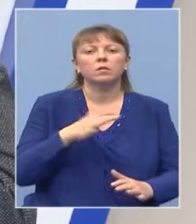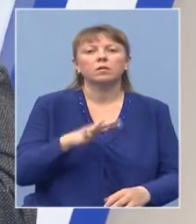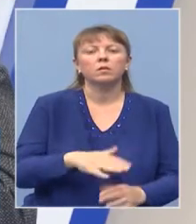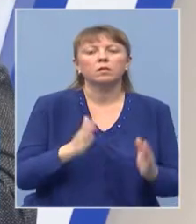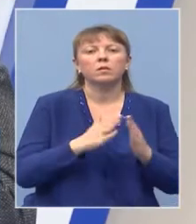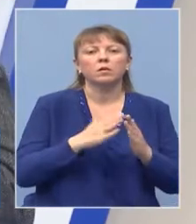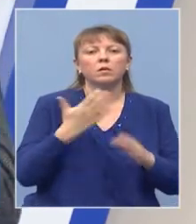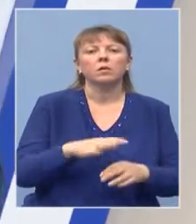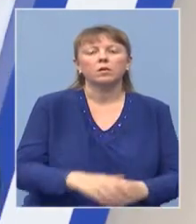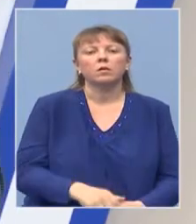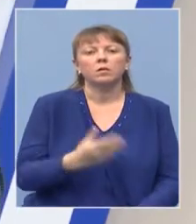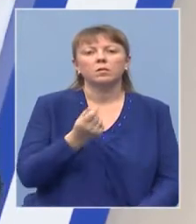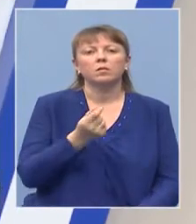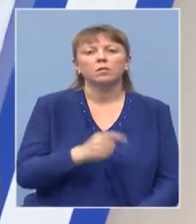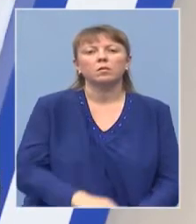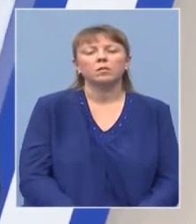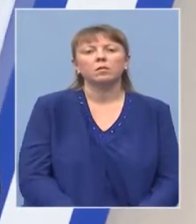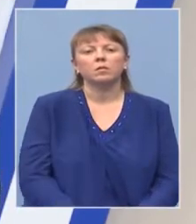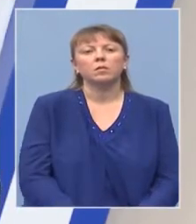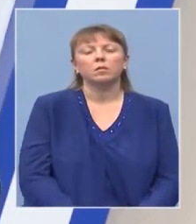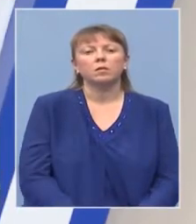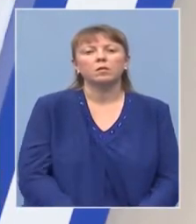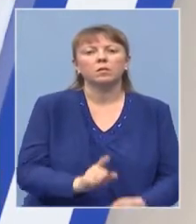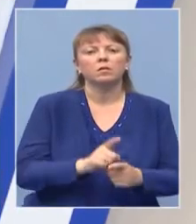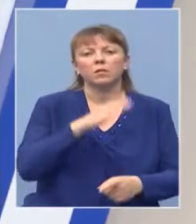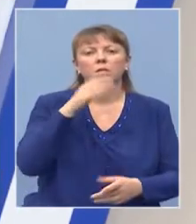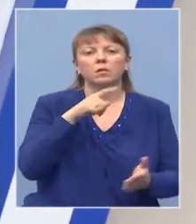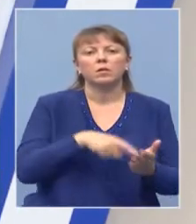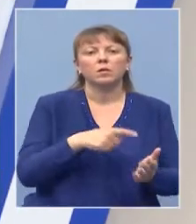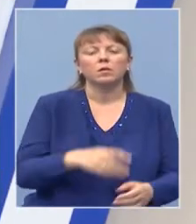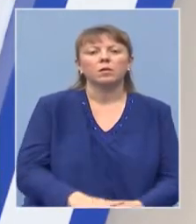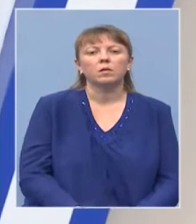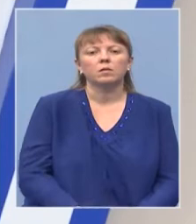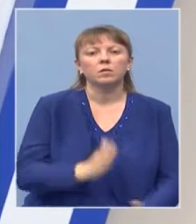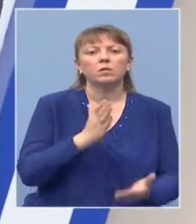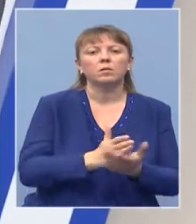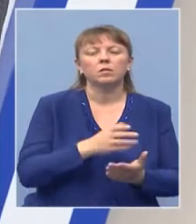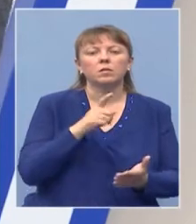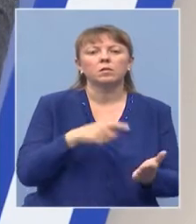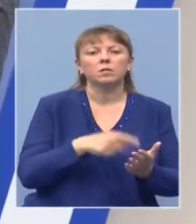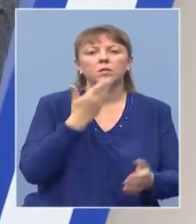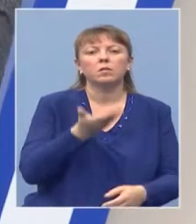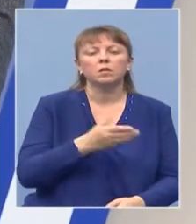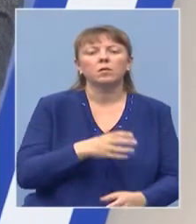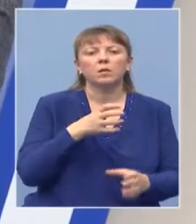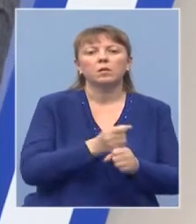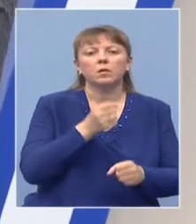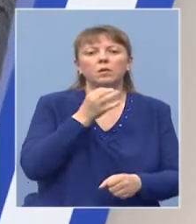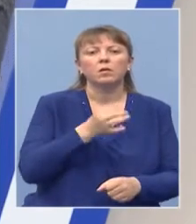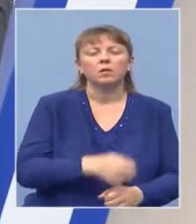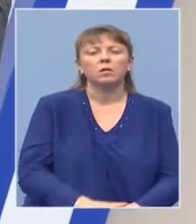недвижимого имущества, чтобы чуть-чуть еще заострить этот момент, потому что тоже много вопросов по этому направлению приходит. Вот, может быть, вкратце, да,